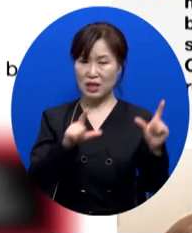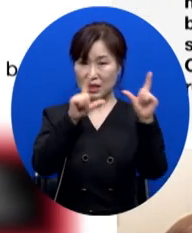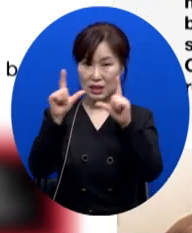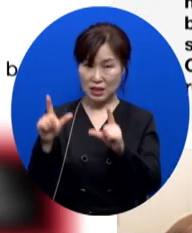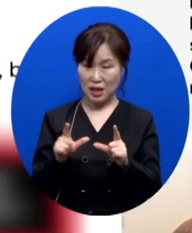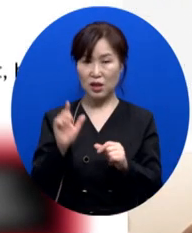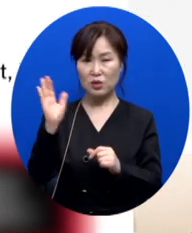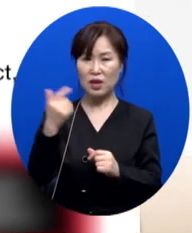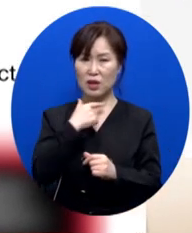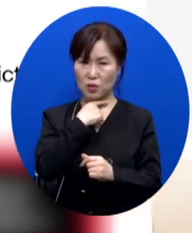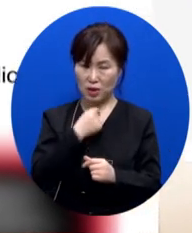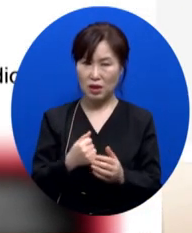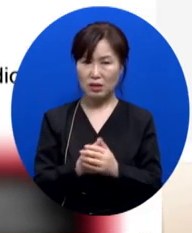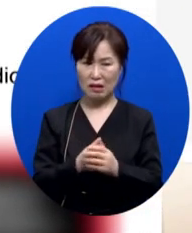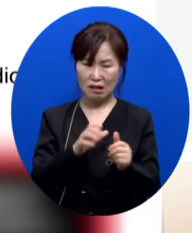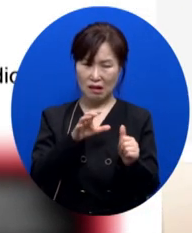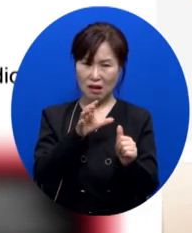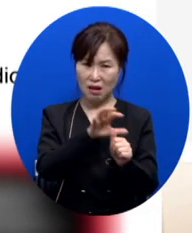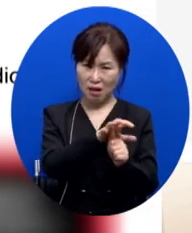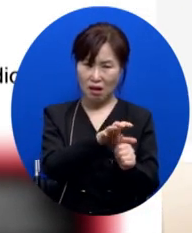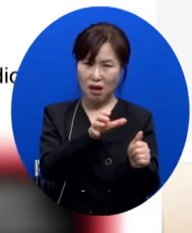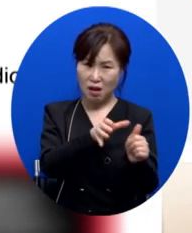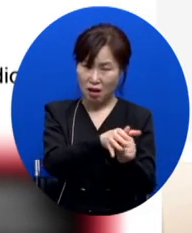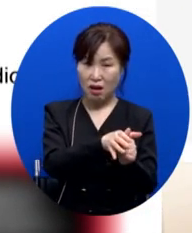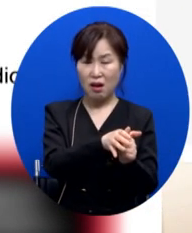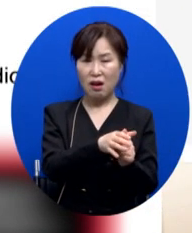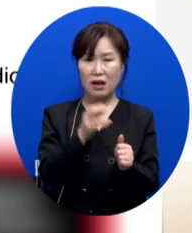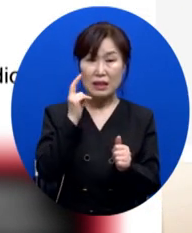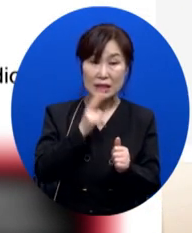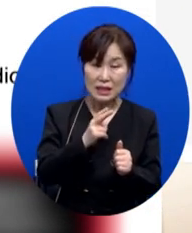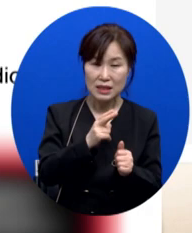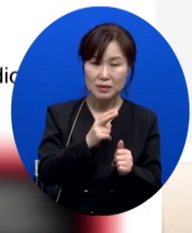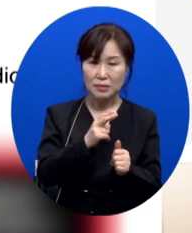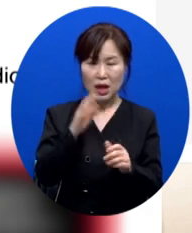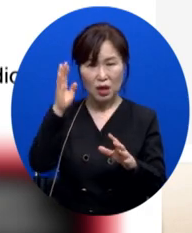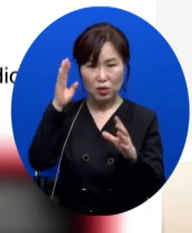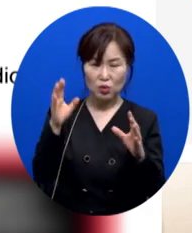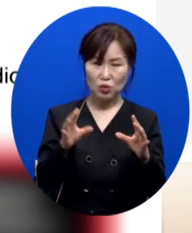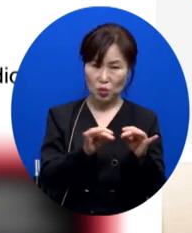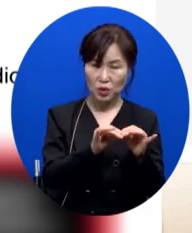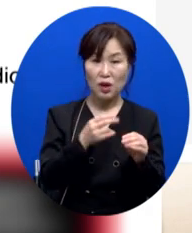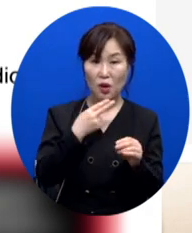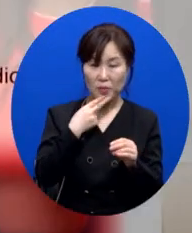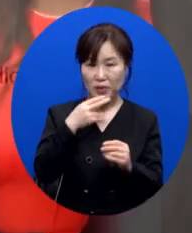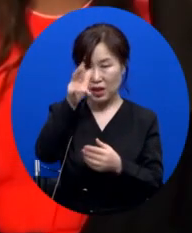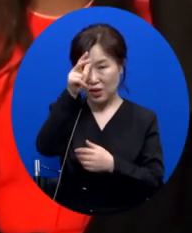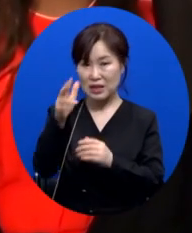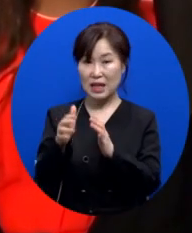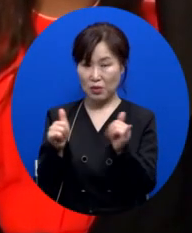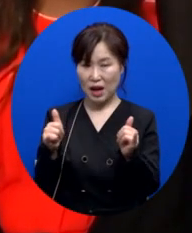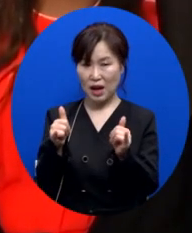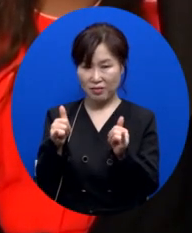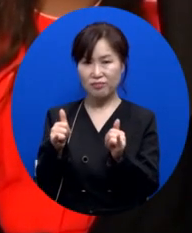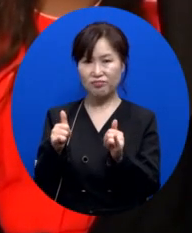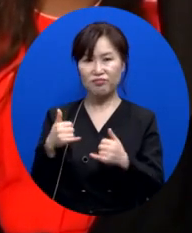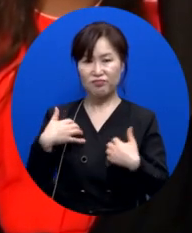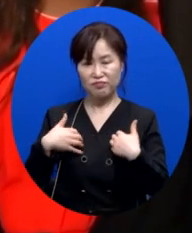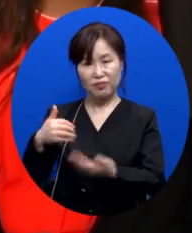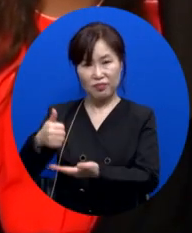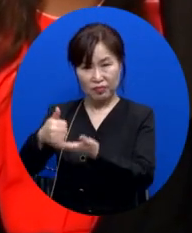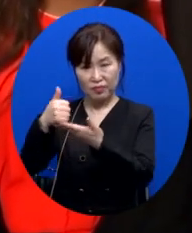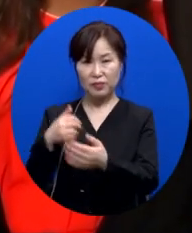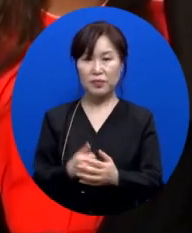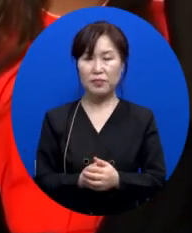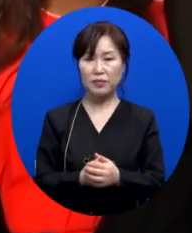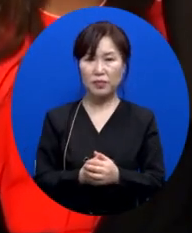이 같은 잔혹한 애니의 굴복하지 않은 정직한 경찰관들에게 감사하다 고 전했습니다 또 흑인 인권운동가